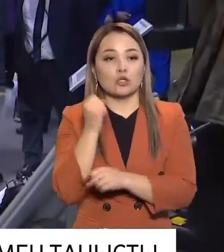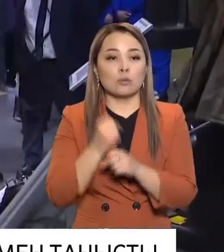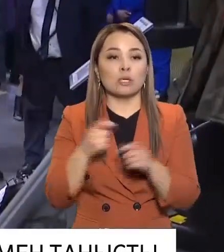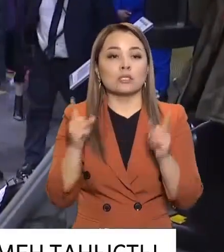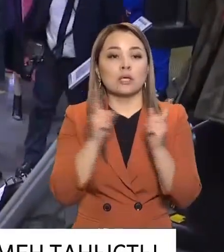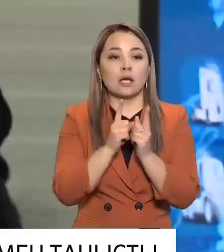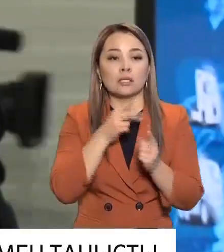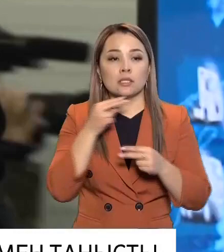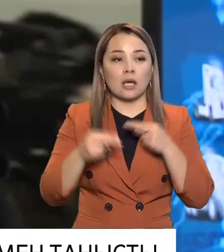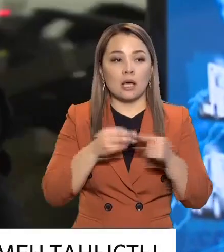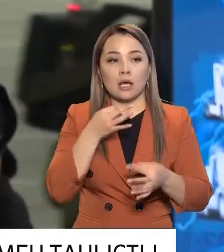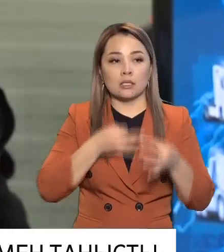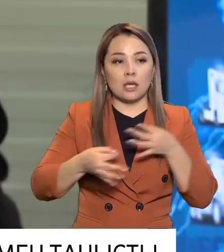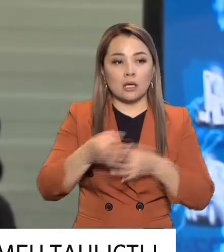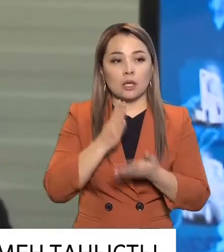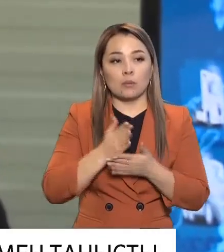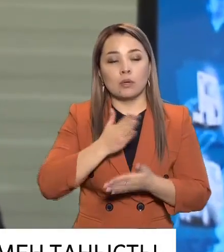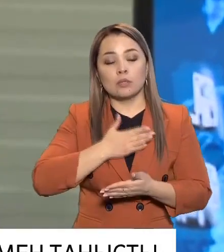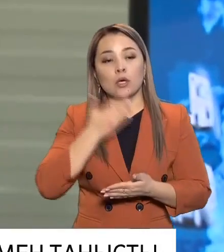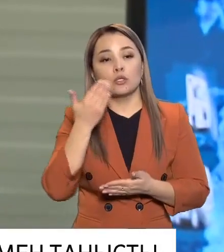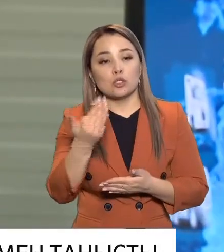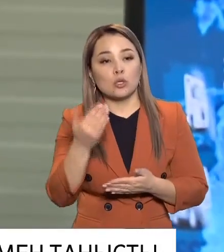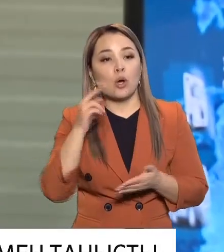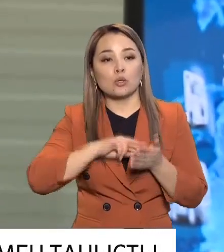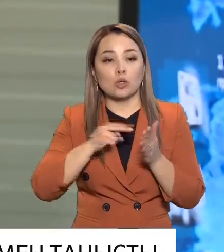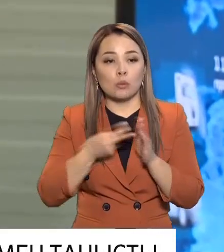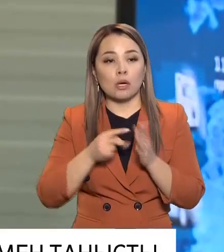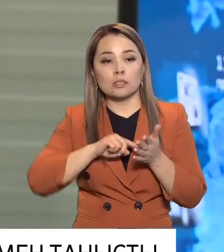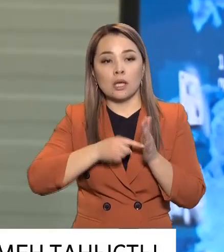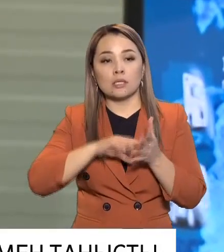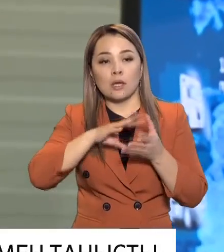жұмысшылармен жүздесті. Сіздің жобаңыз бойынша